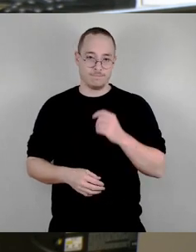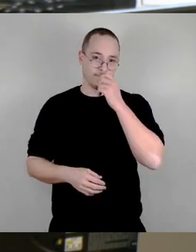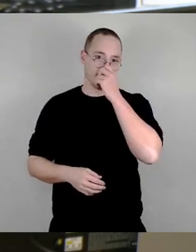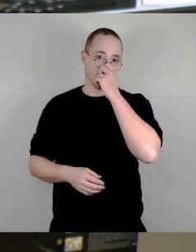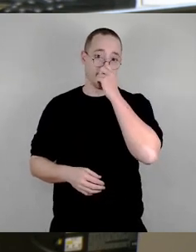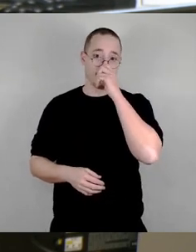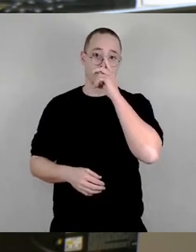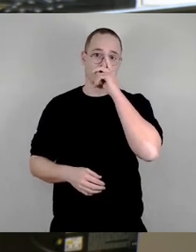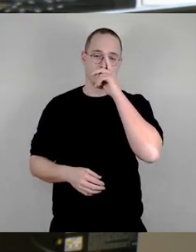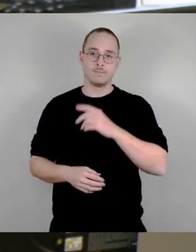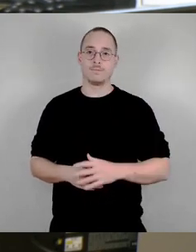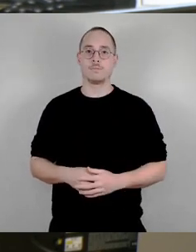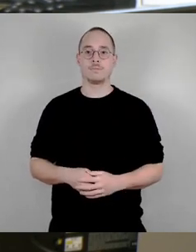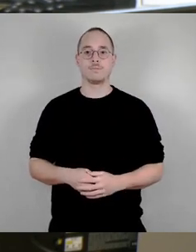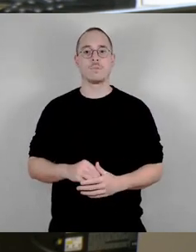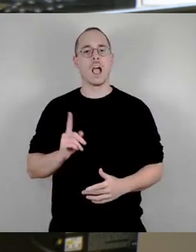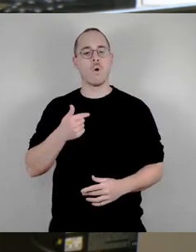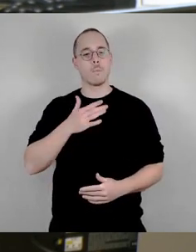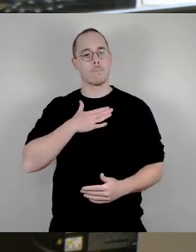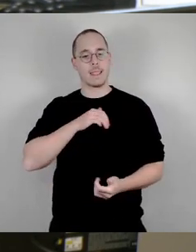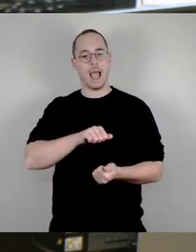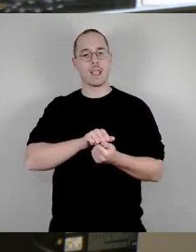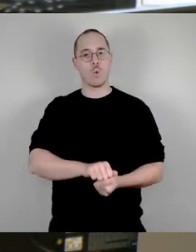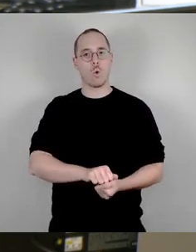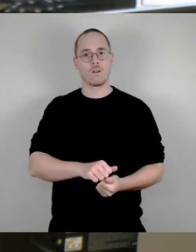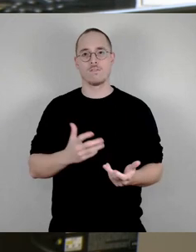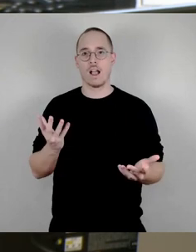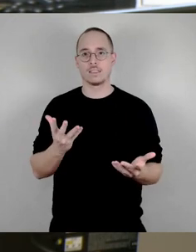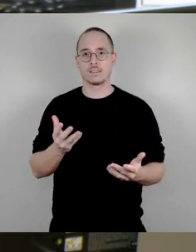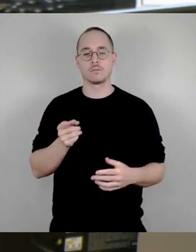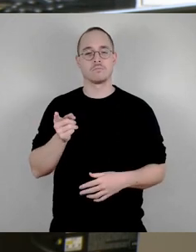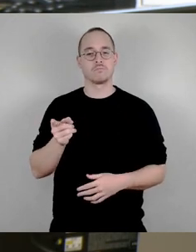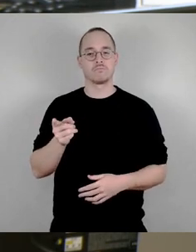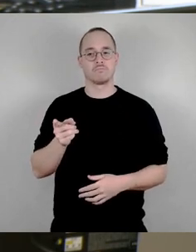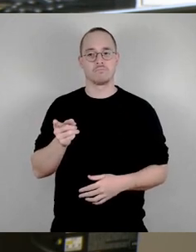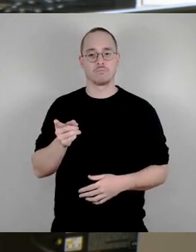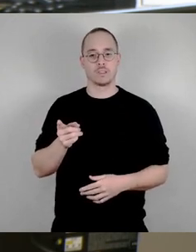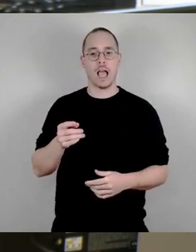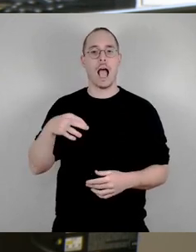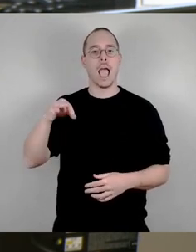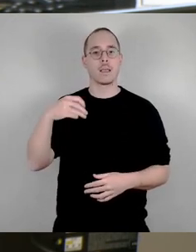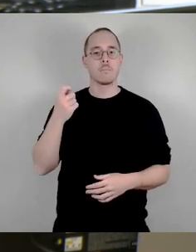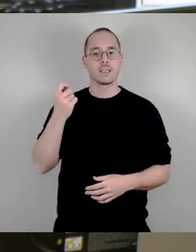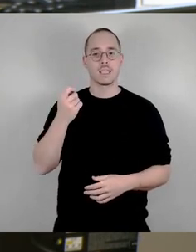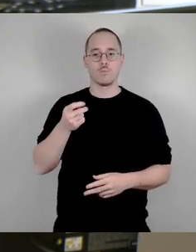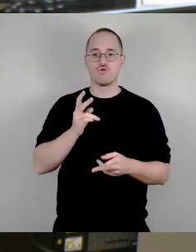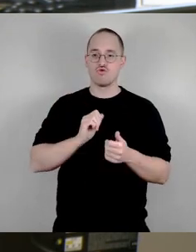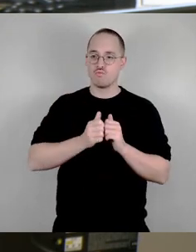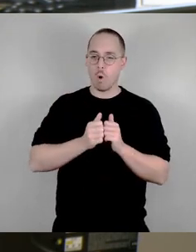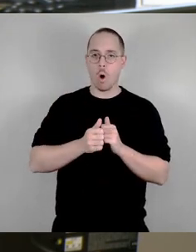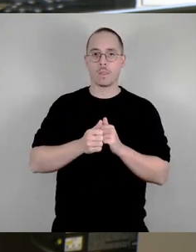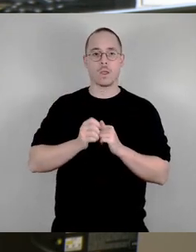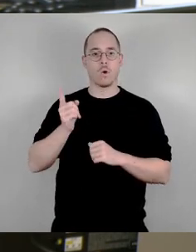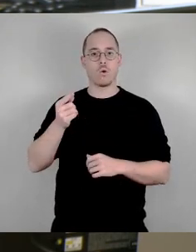Ich hatte übrigens auch den Eindruck, dass die Kollegen, die da saßen vom Eigenbetrieb Sport und vom Amt für Stadtgrün und Abfallwirtschaft wirklich Freude hatten,